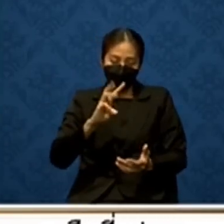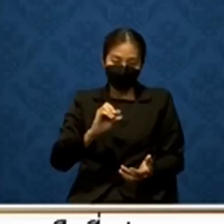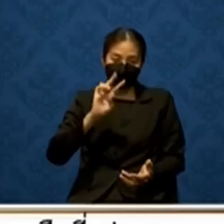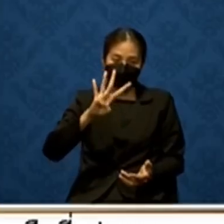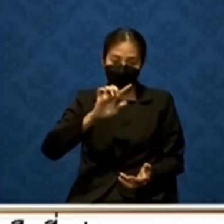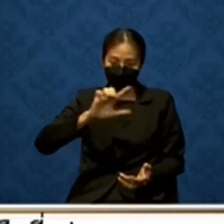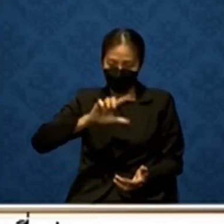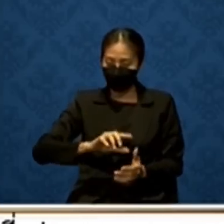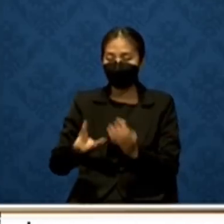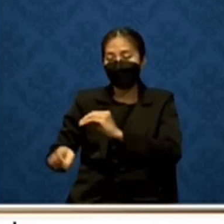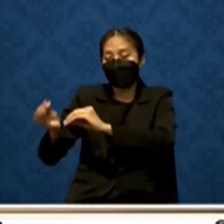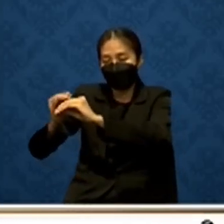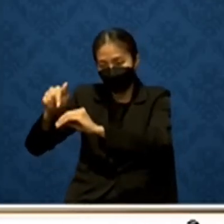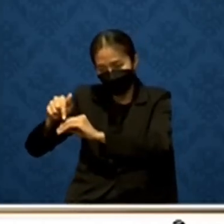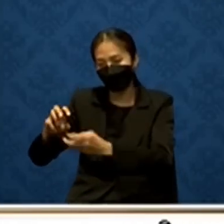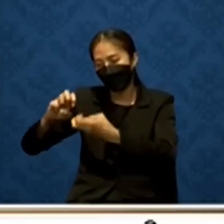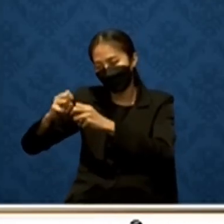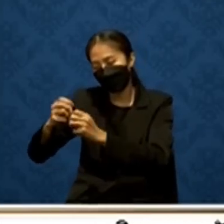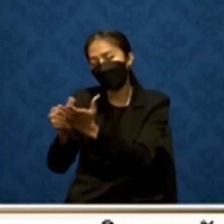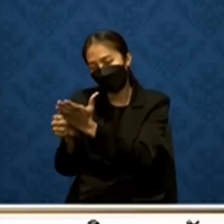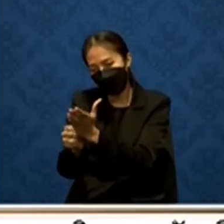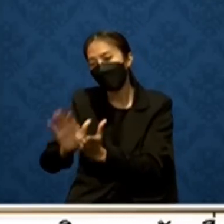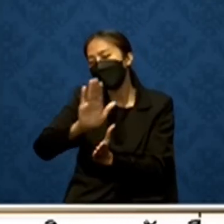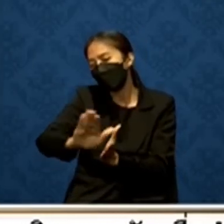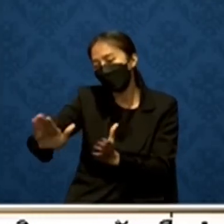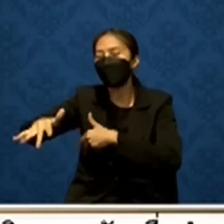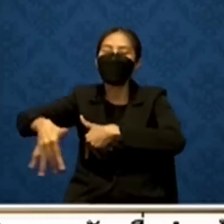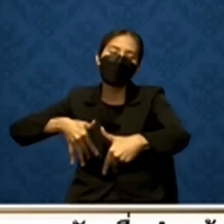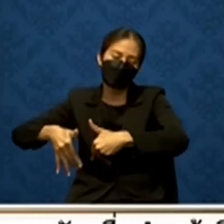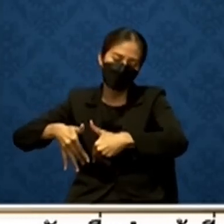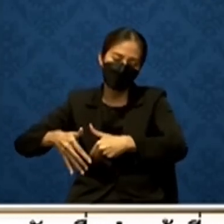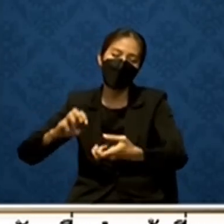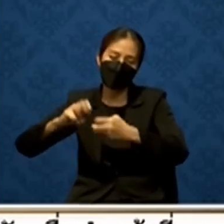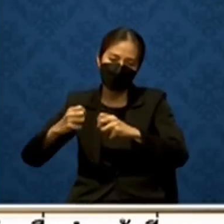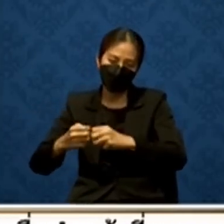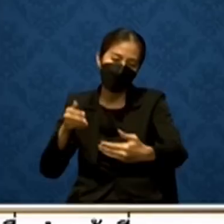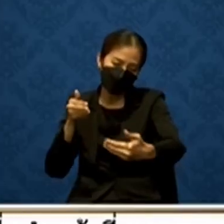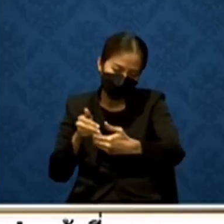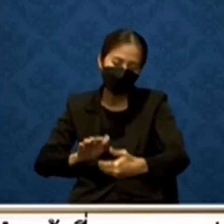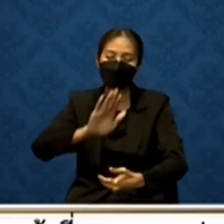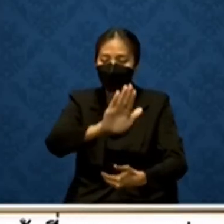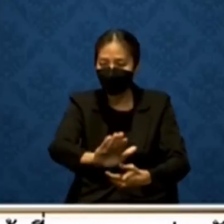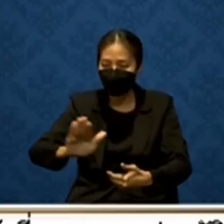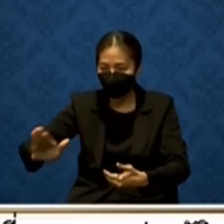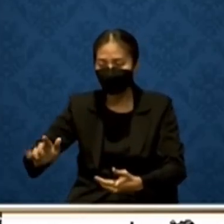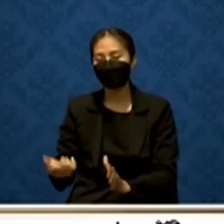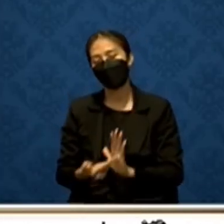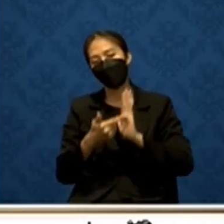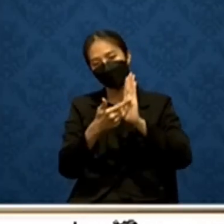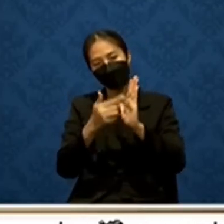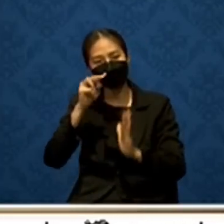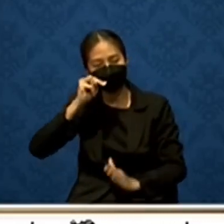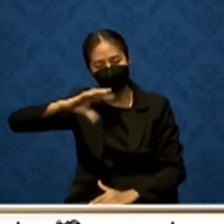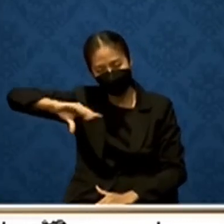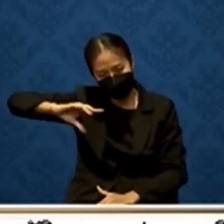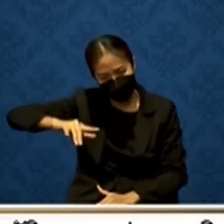จะนำไปแ้ปัญหาหรอไปเสริมสรางสักยภาพของทองถินไดอย่ตรงจุดไม่วาเขาจะทำเรนปาไม่วาเขาจะทำเรื่จ